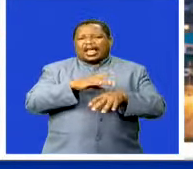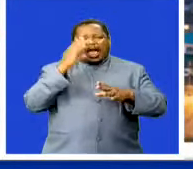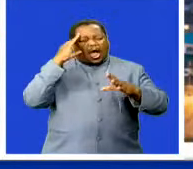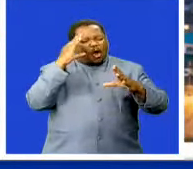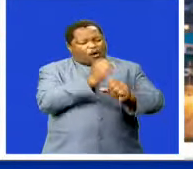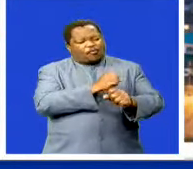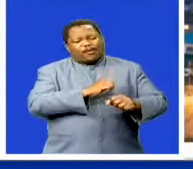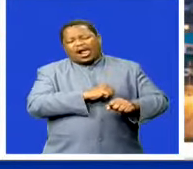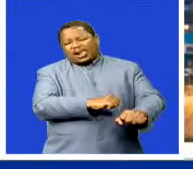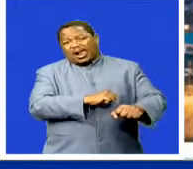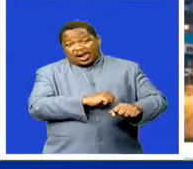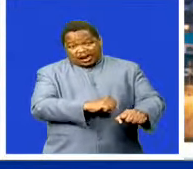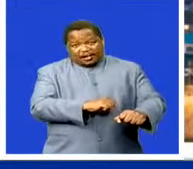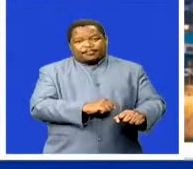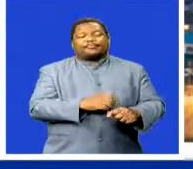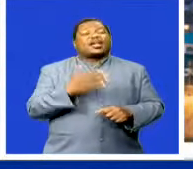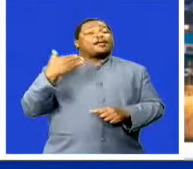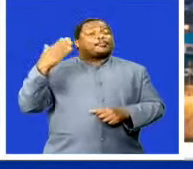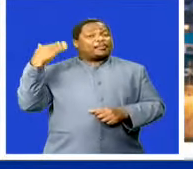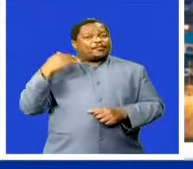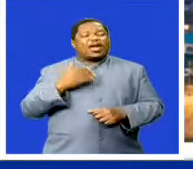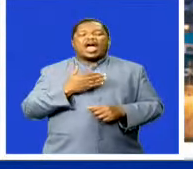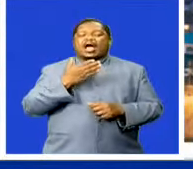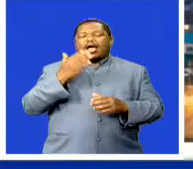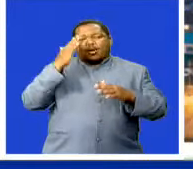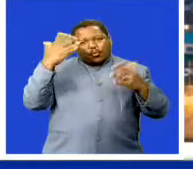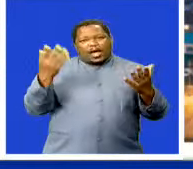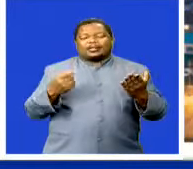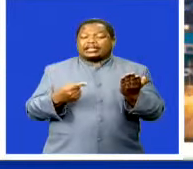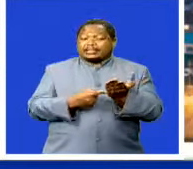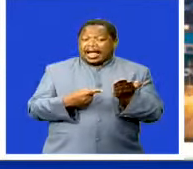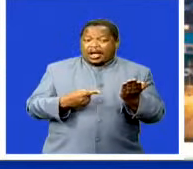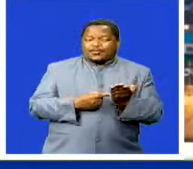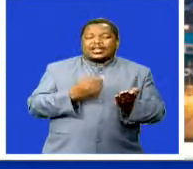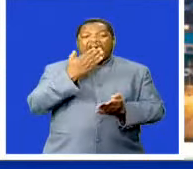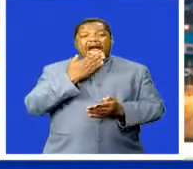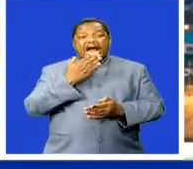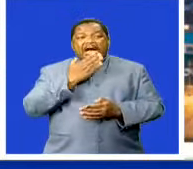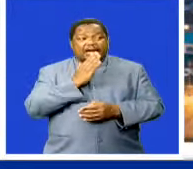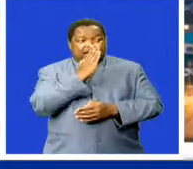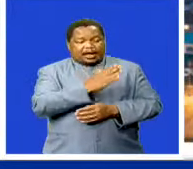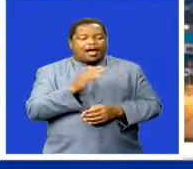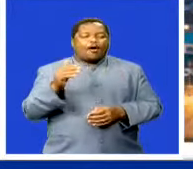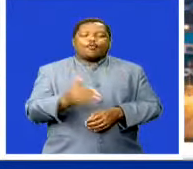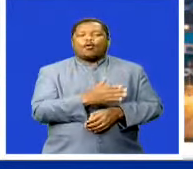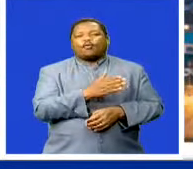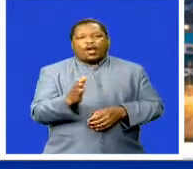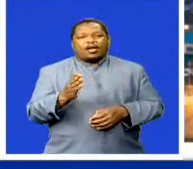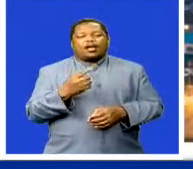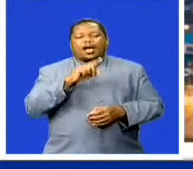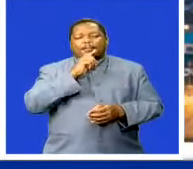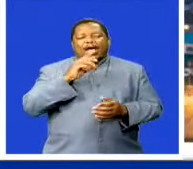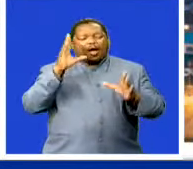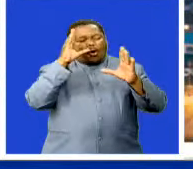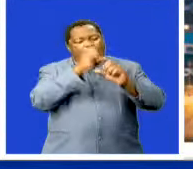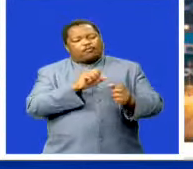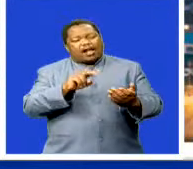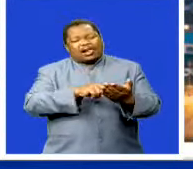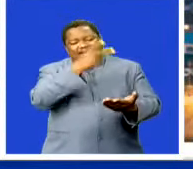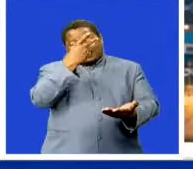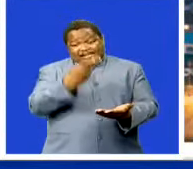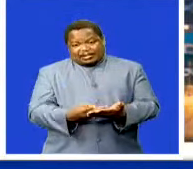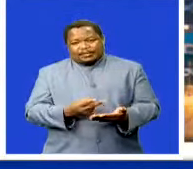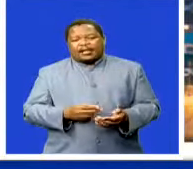edolobheni eMalkensi lathathelwa imali lengu 1200 wemalangeni lelijaka lithi lona lowayithatha le mali